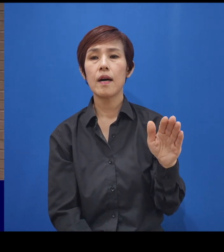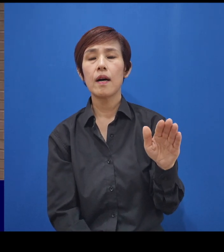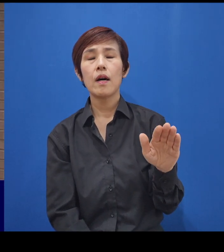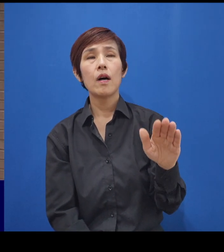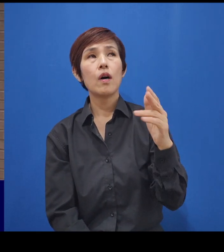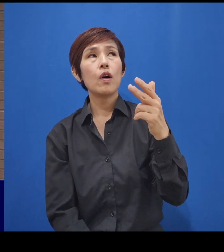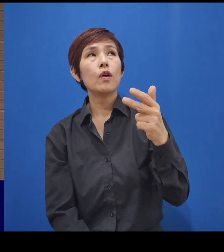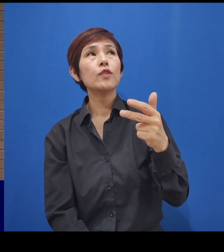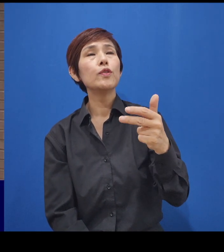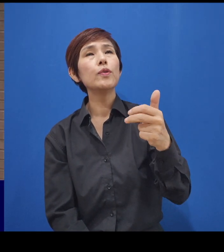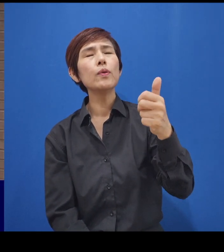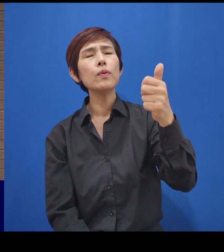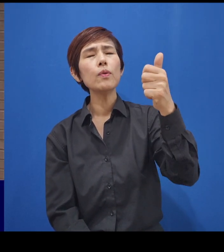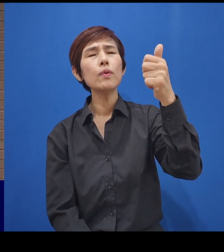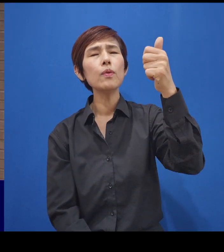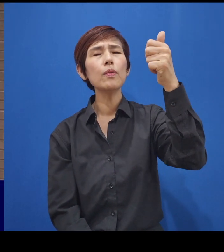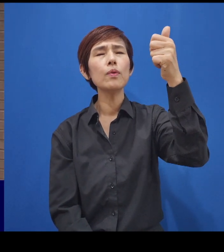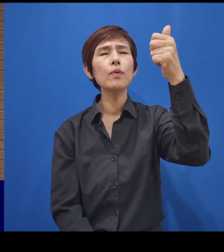같으나